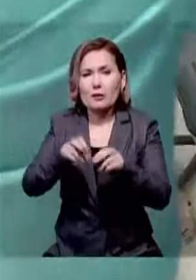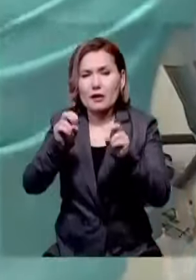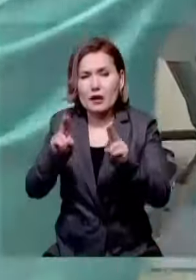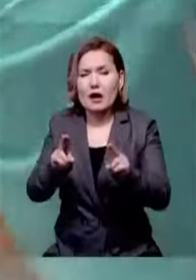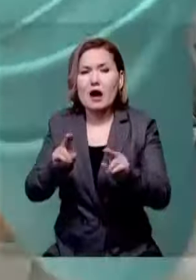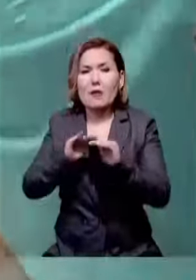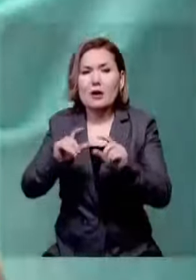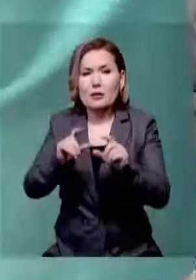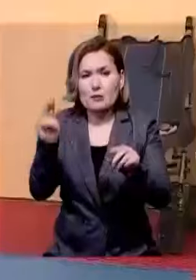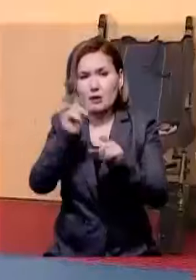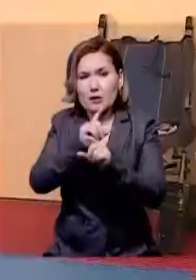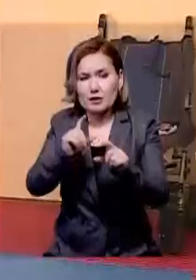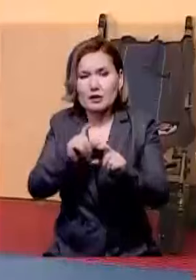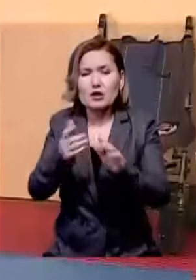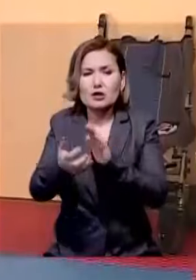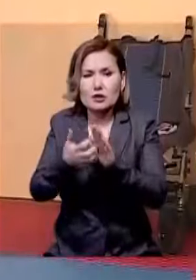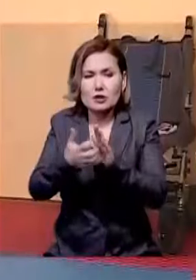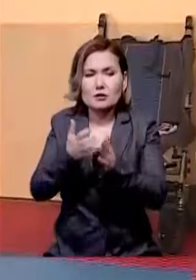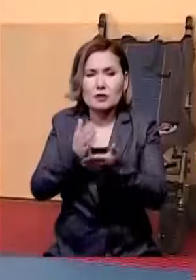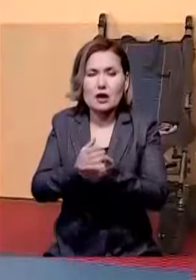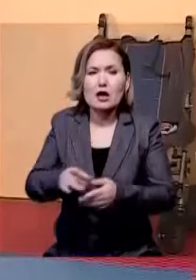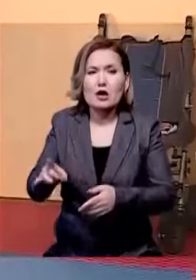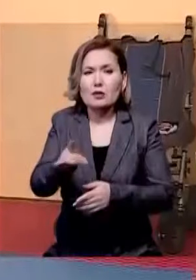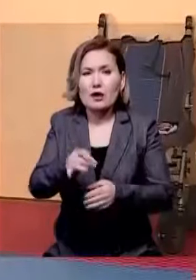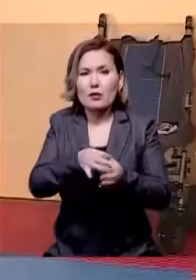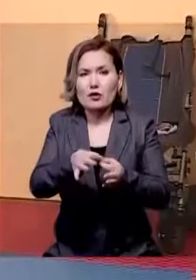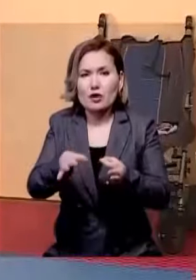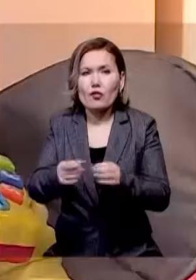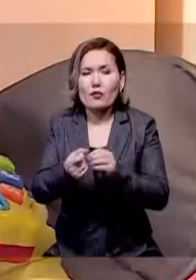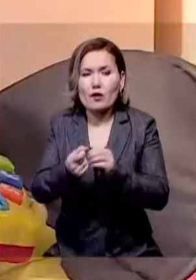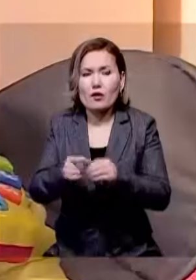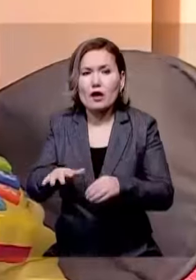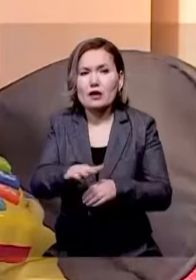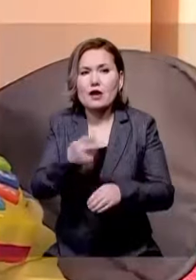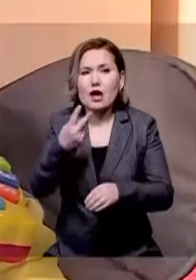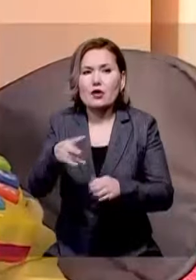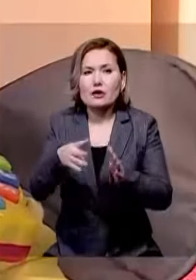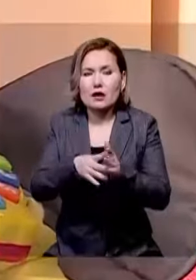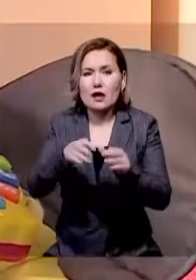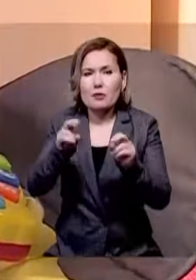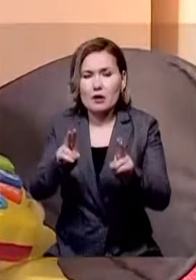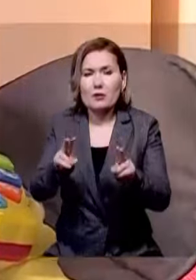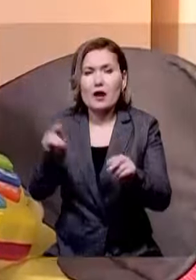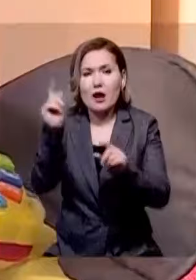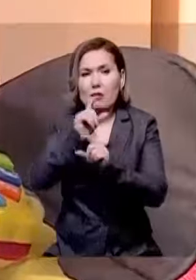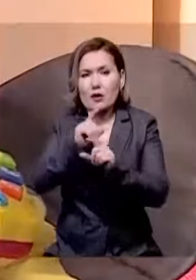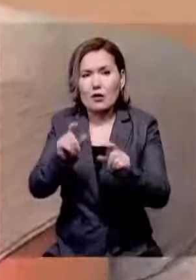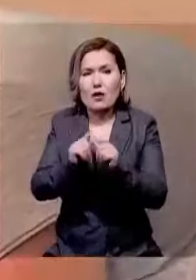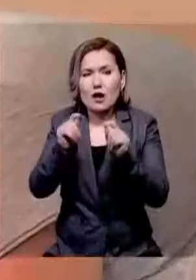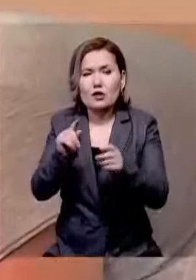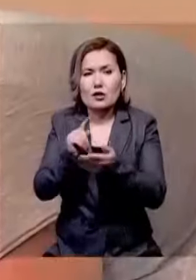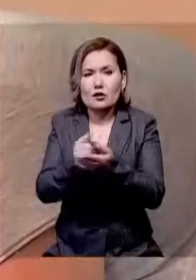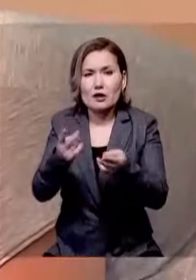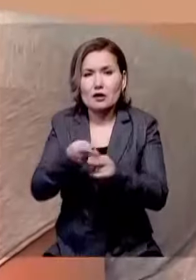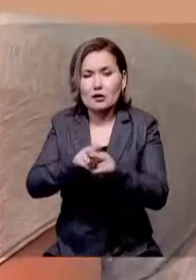Кадрлар арнайы балабақшалар мен мектептерге де жетіспейді. Республика бойынша 11 өңірде 29 арнайы мекеме ашылу